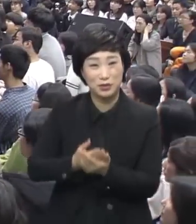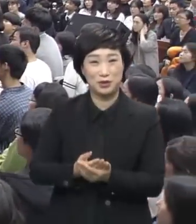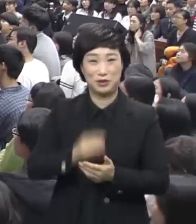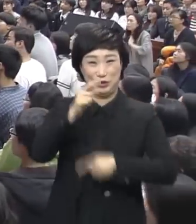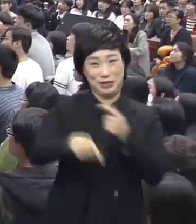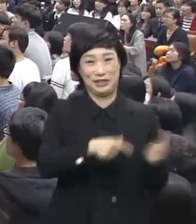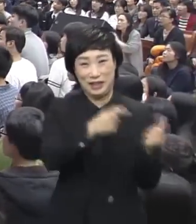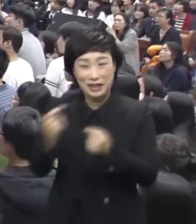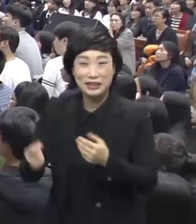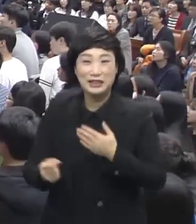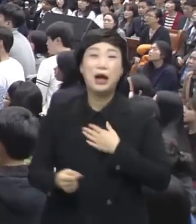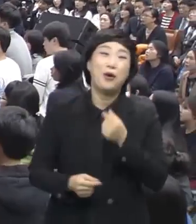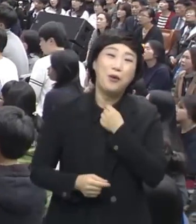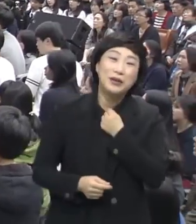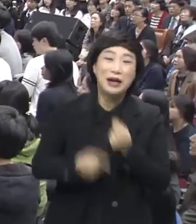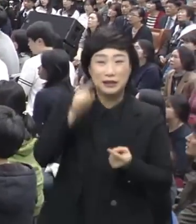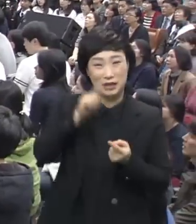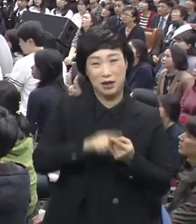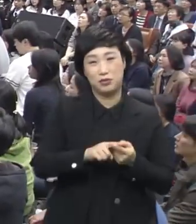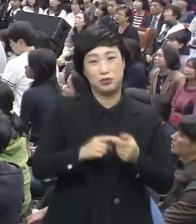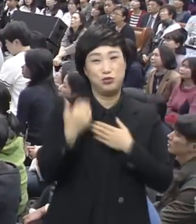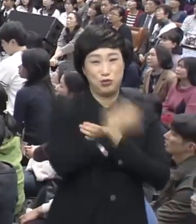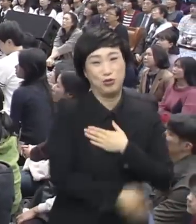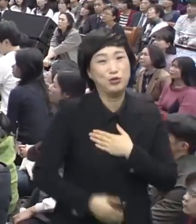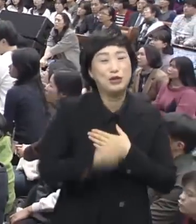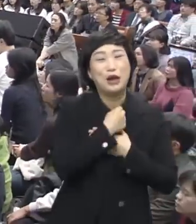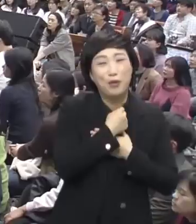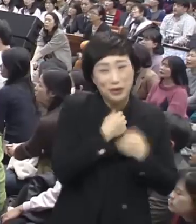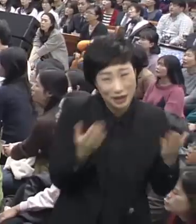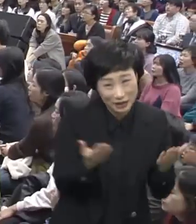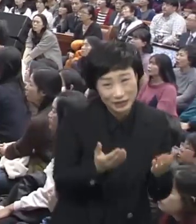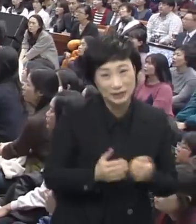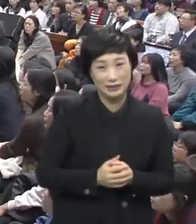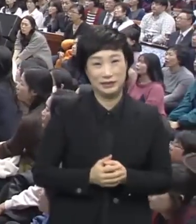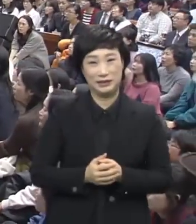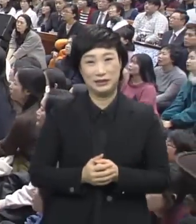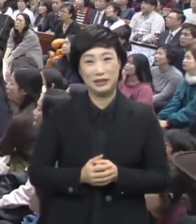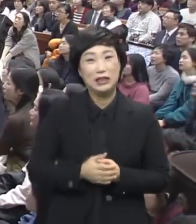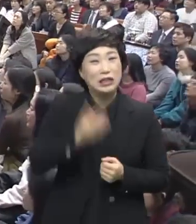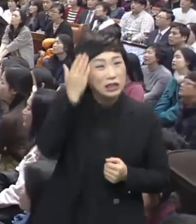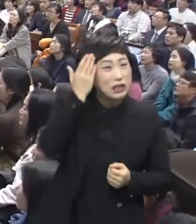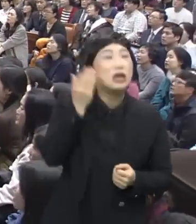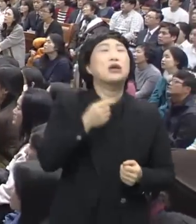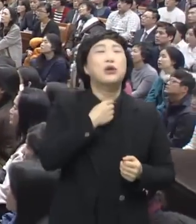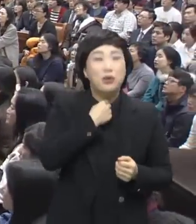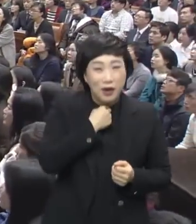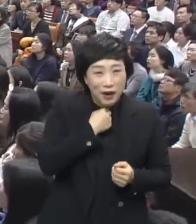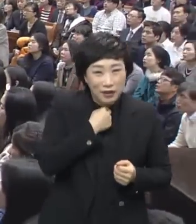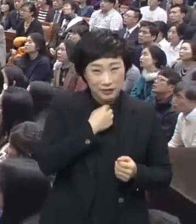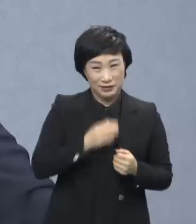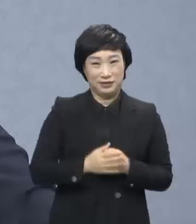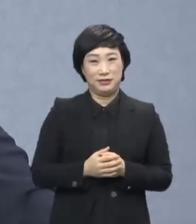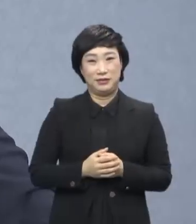다시 내 원대로는 육신의 소원이요 지성적 소원이요